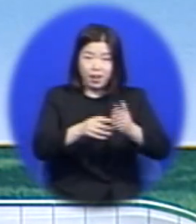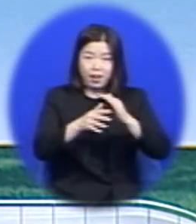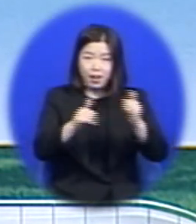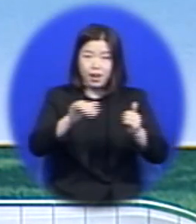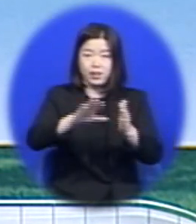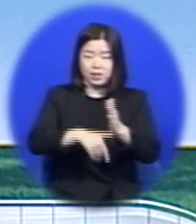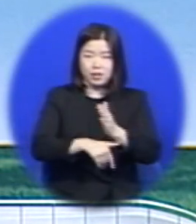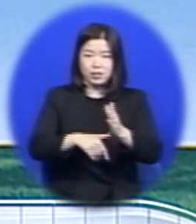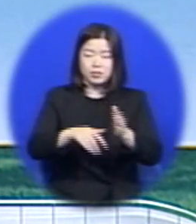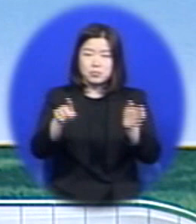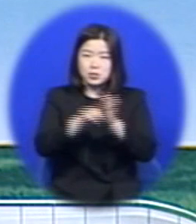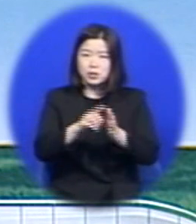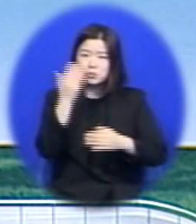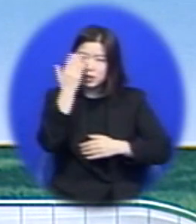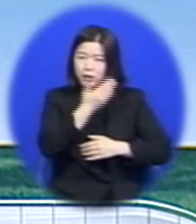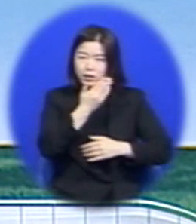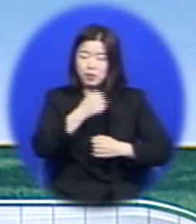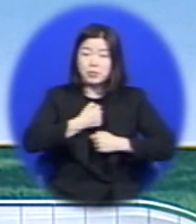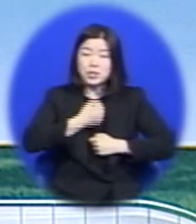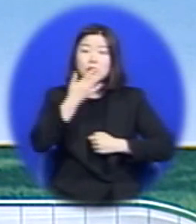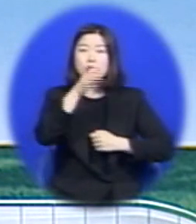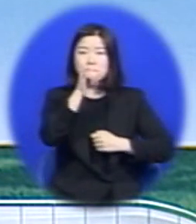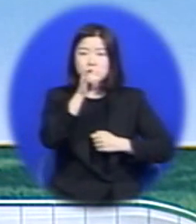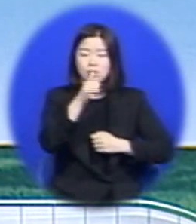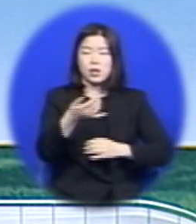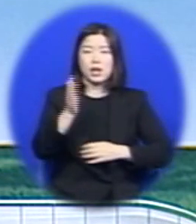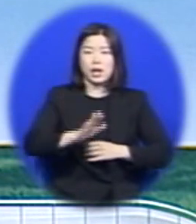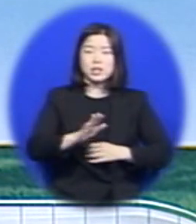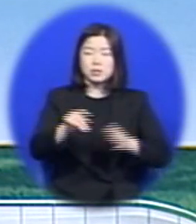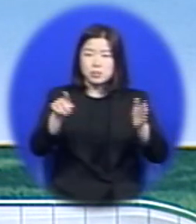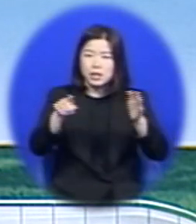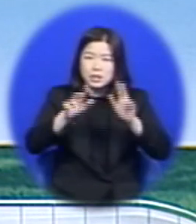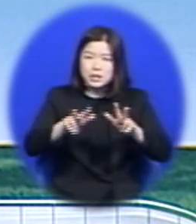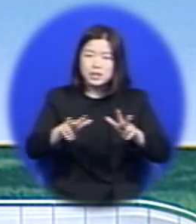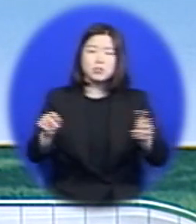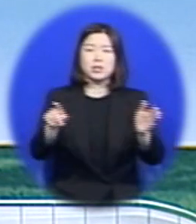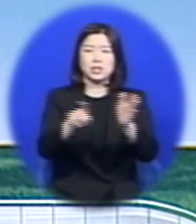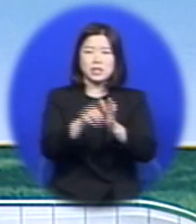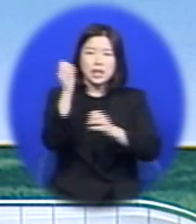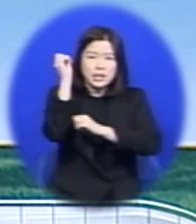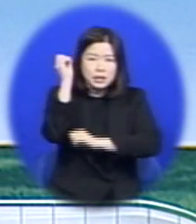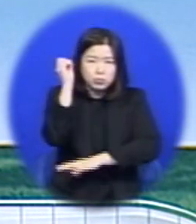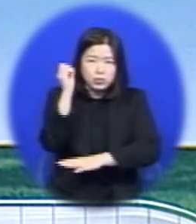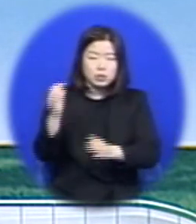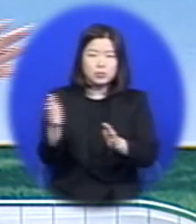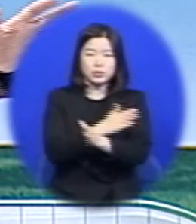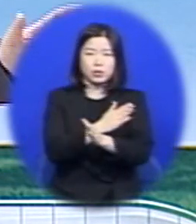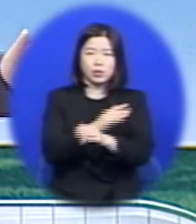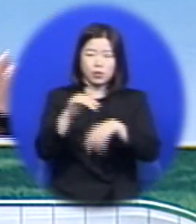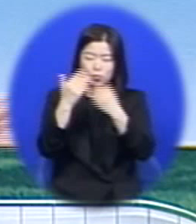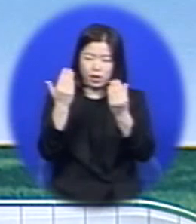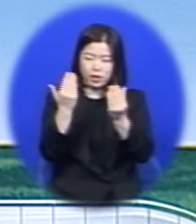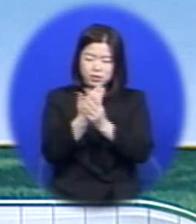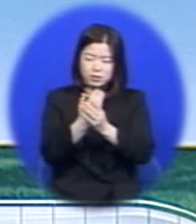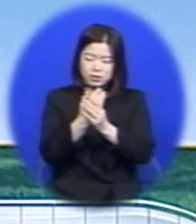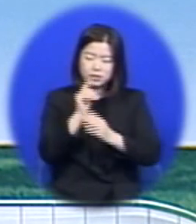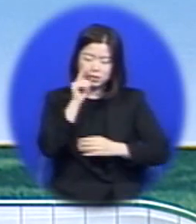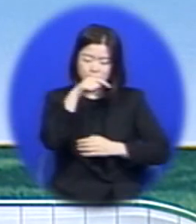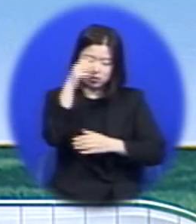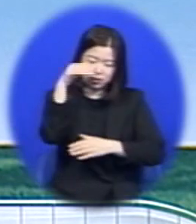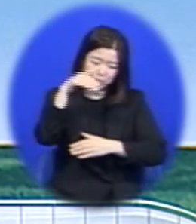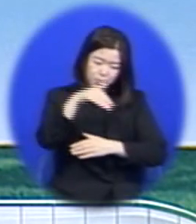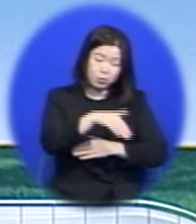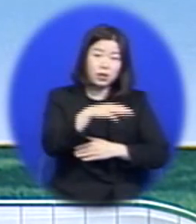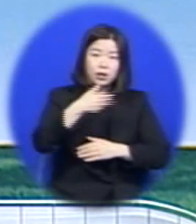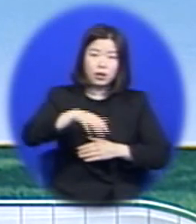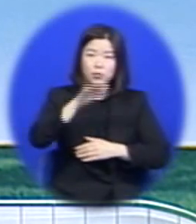있었는데 지금은 신앙이 근본에서부터 뿌리서부터 완전히 타락해 들어가고 있습니다.